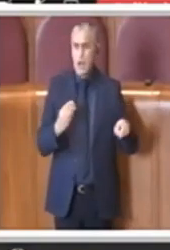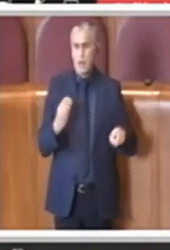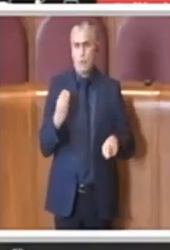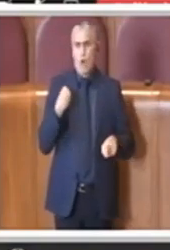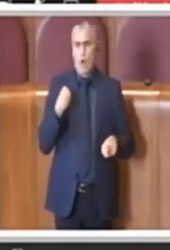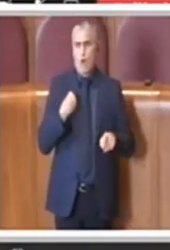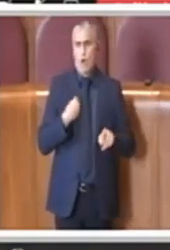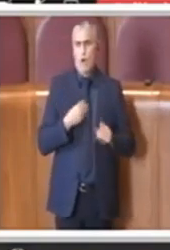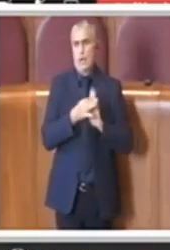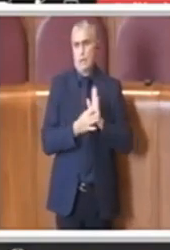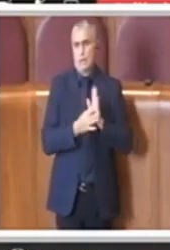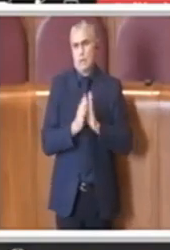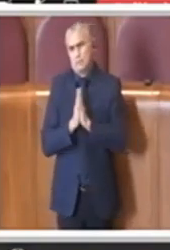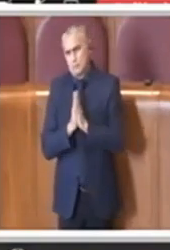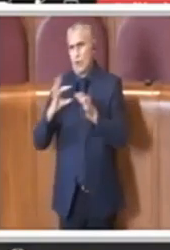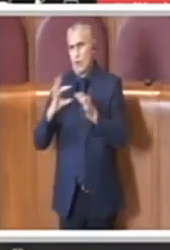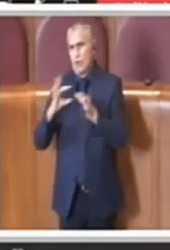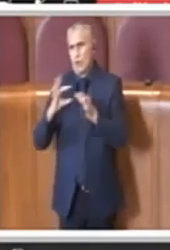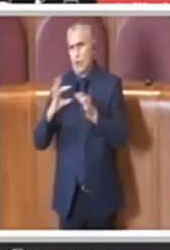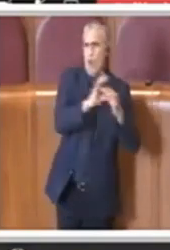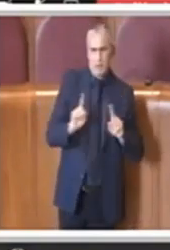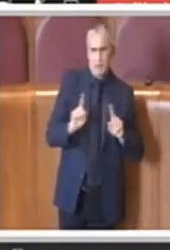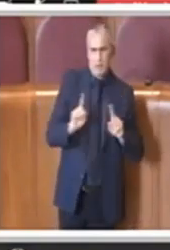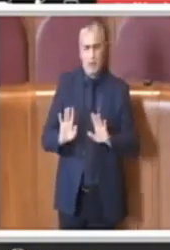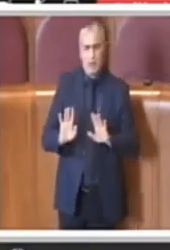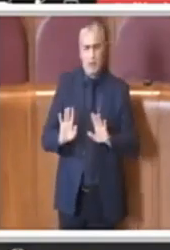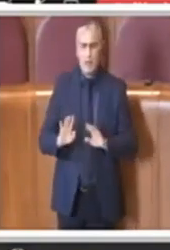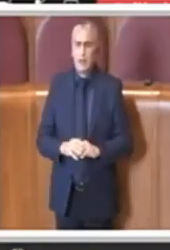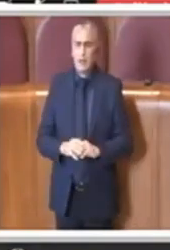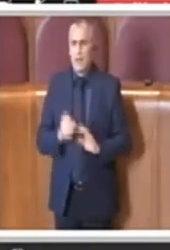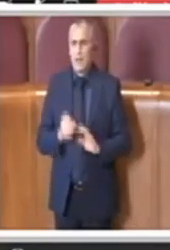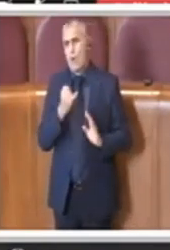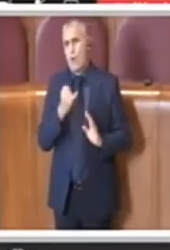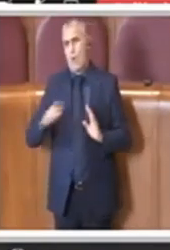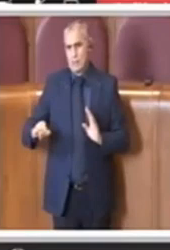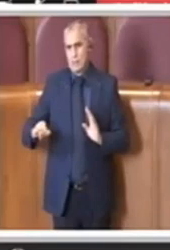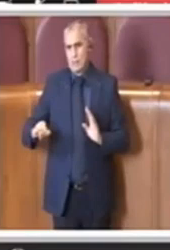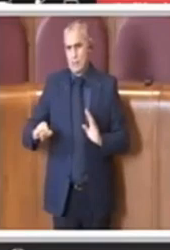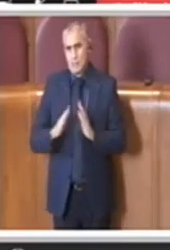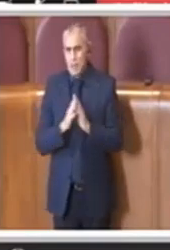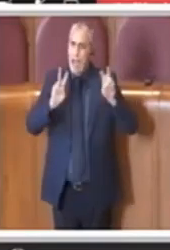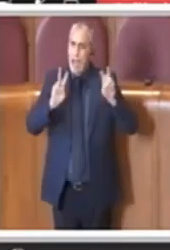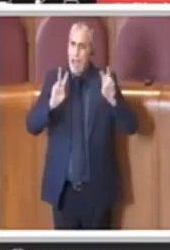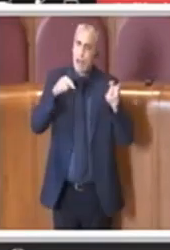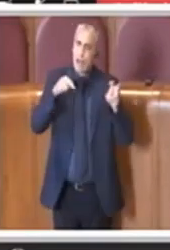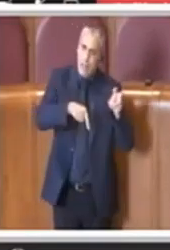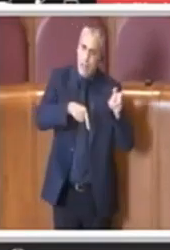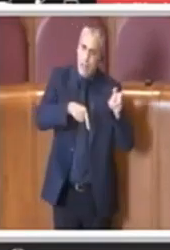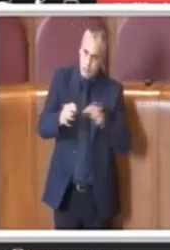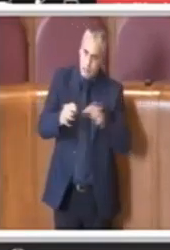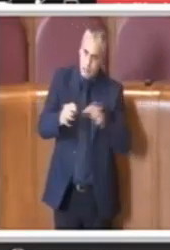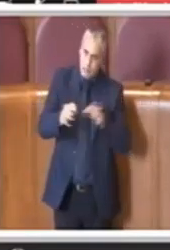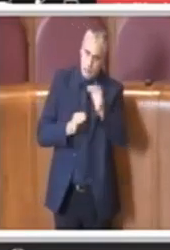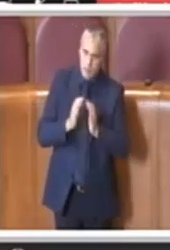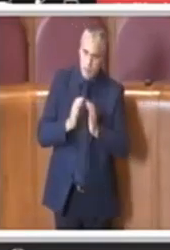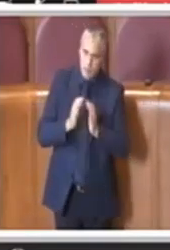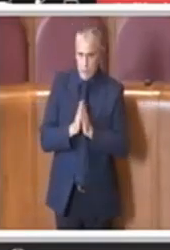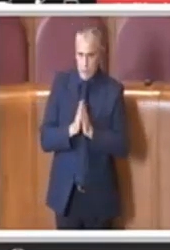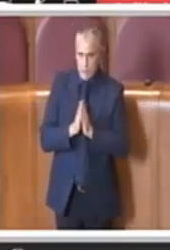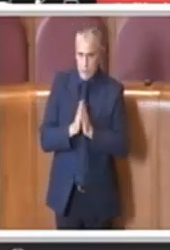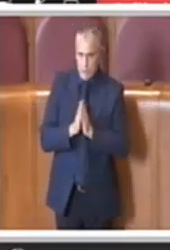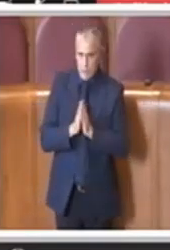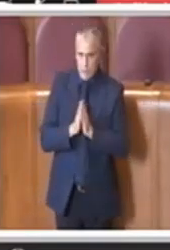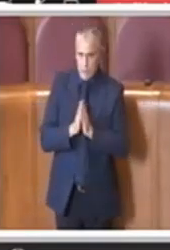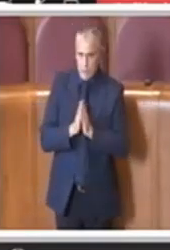insomma, Presidente, io colgo presto, solo un fatto. a Lei ha fine avuto seduta, andrei l'opportunità di. sull'argomento Va bene.